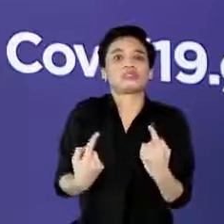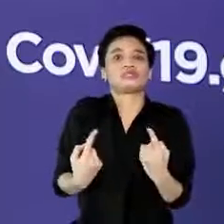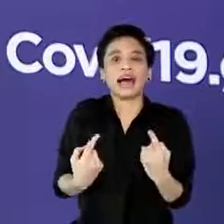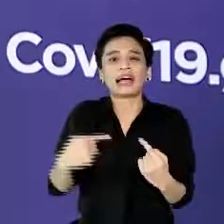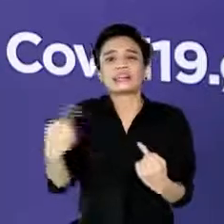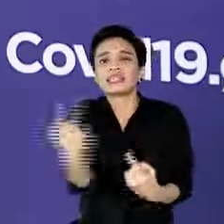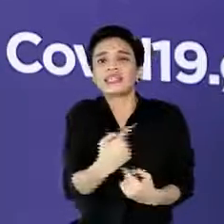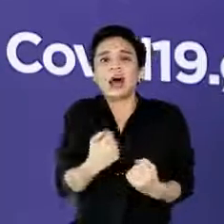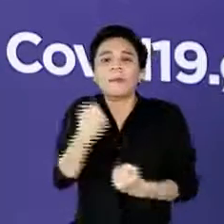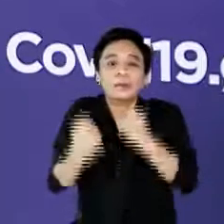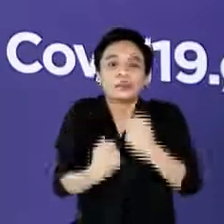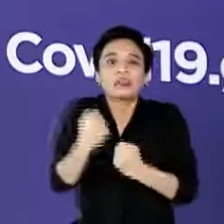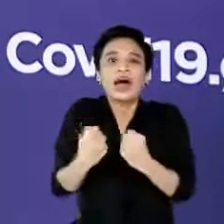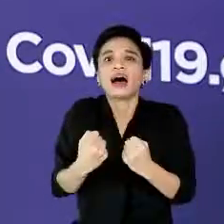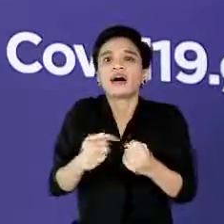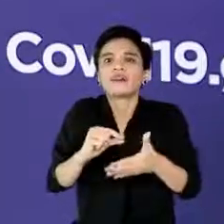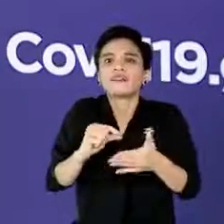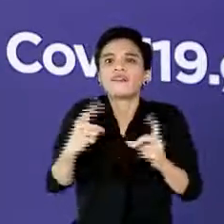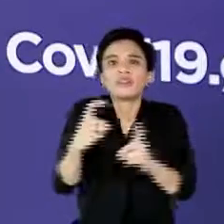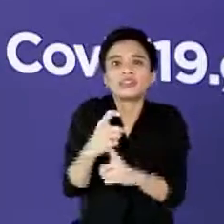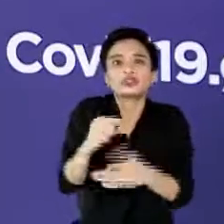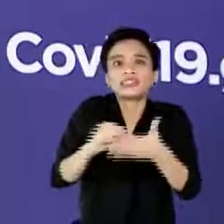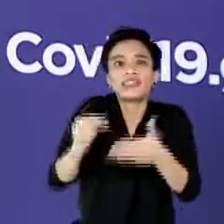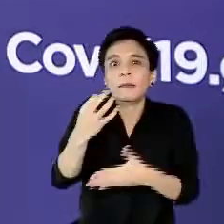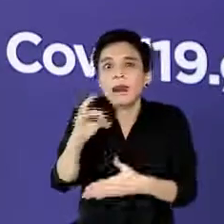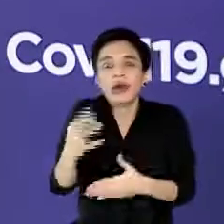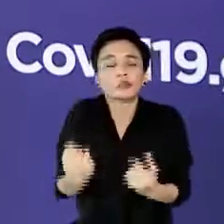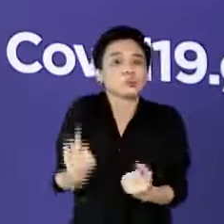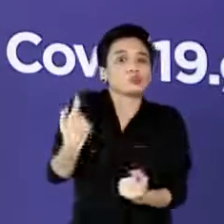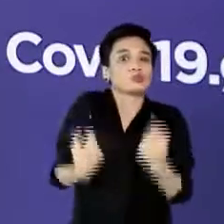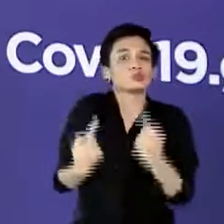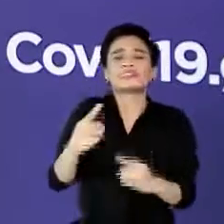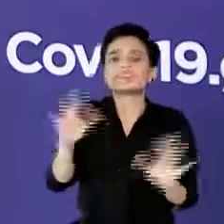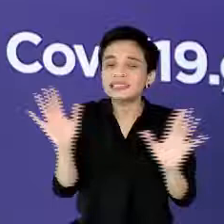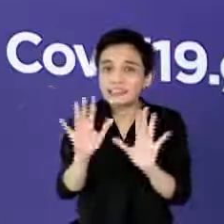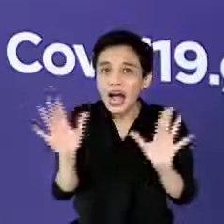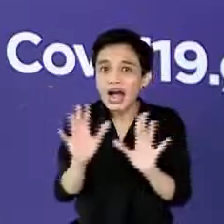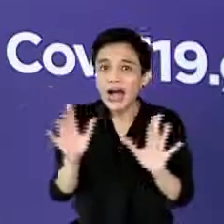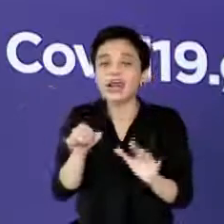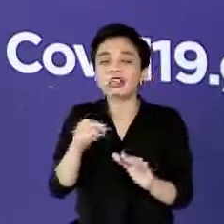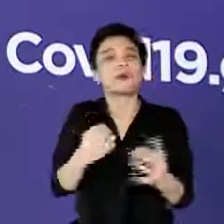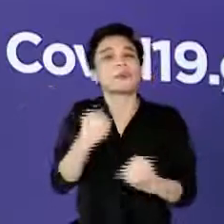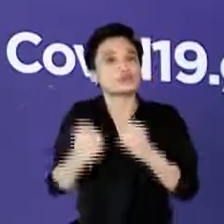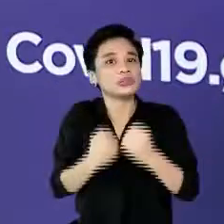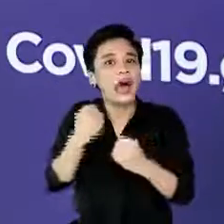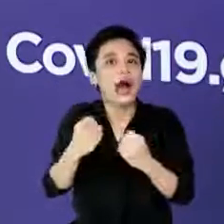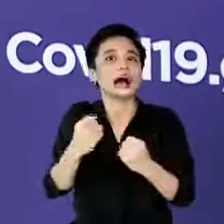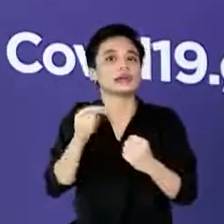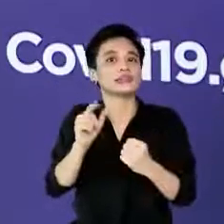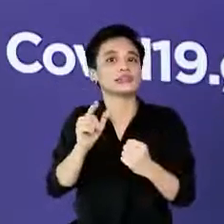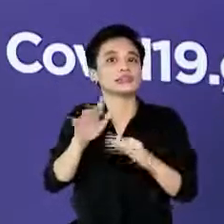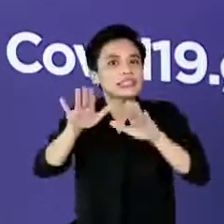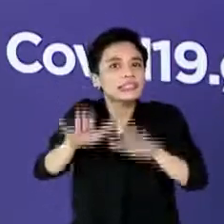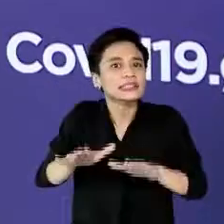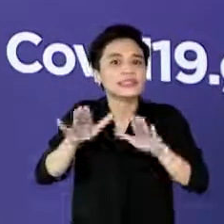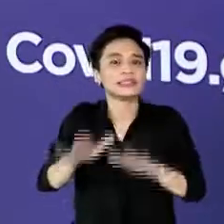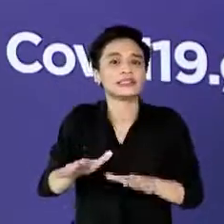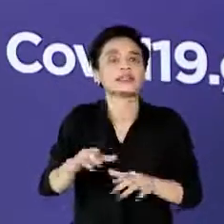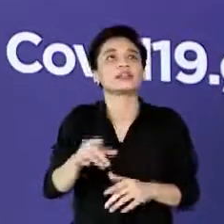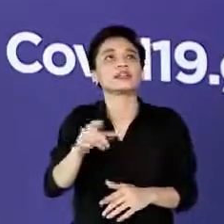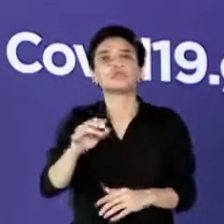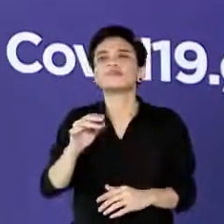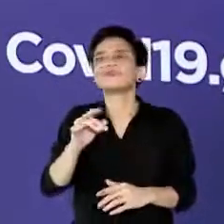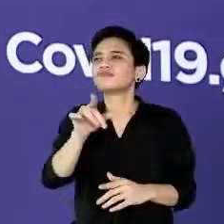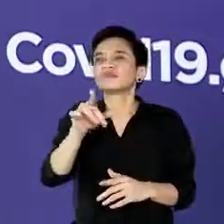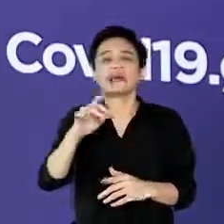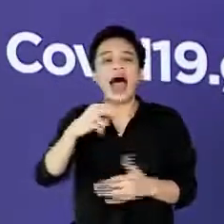tidak banyak mutasi masuk ke dalam Indonesia ke Indonesia itu menjadi salah satu poin penting evaluasi terhadap metode untuk